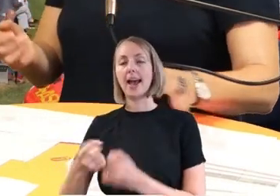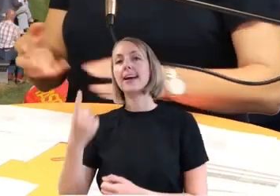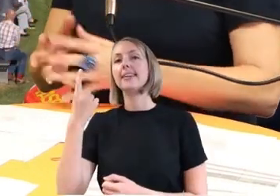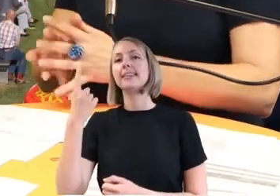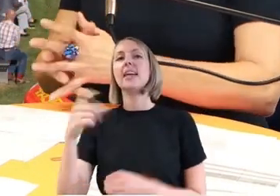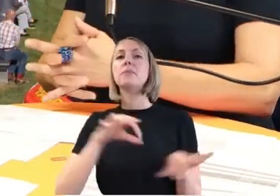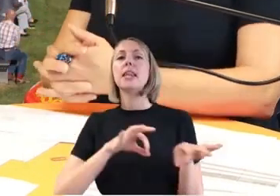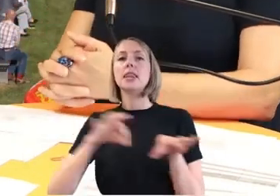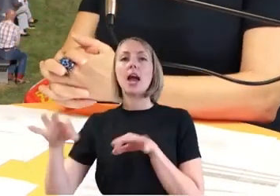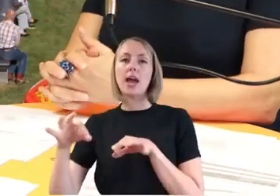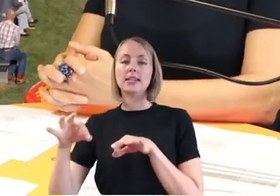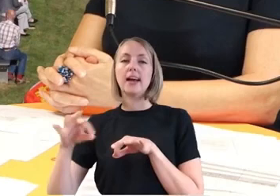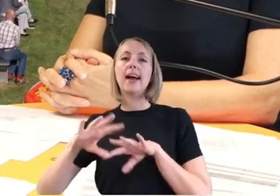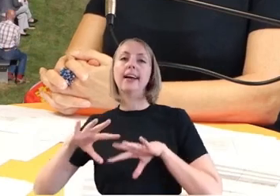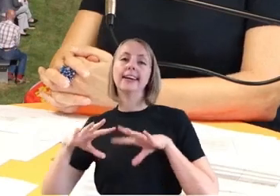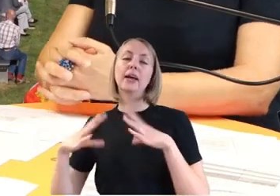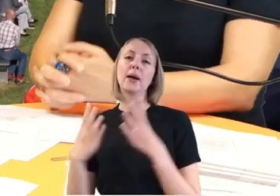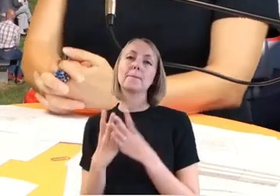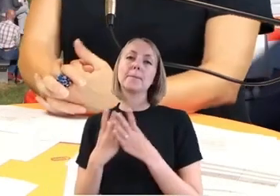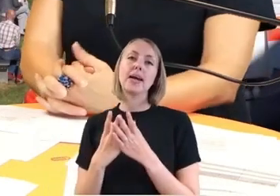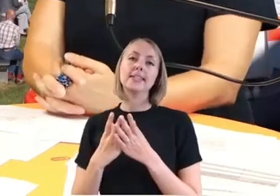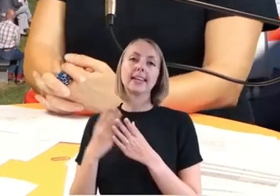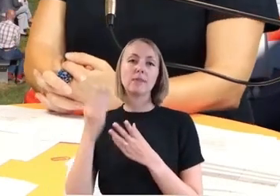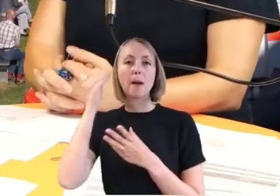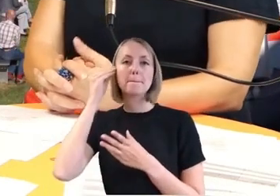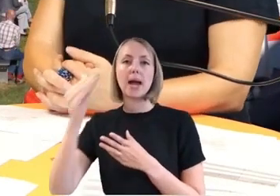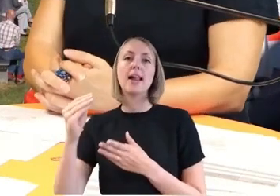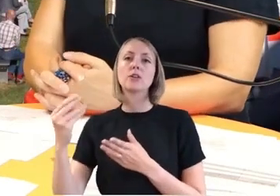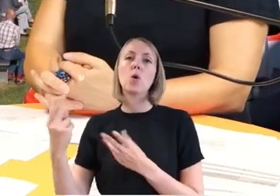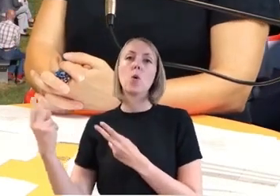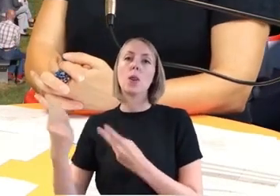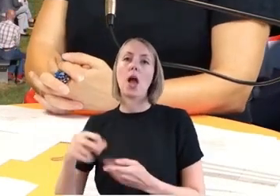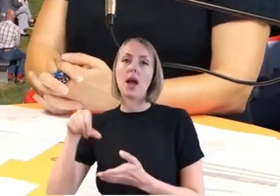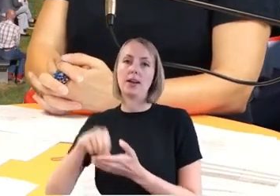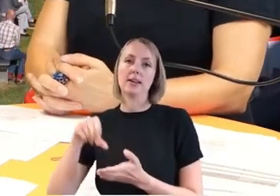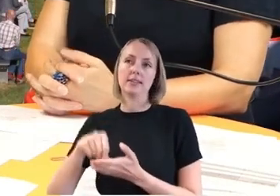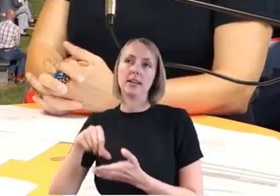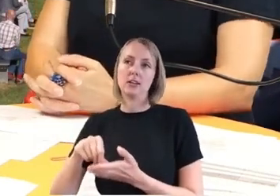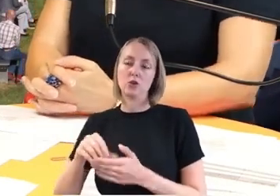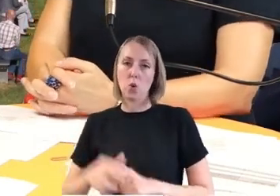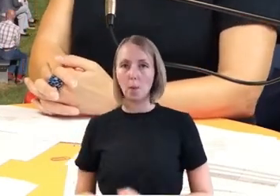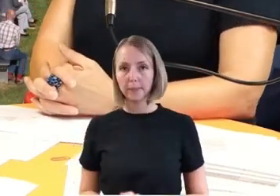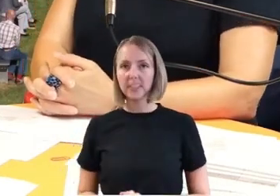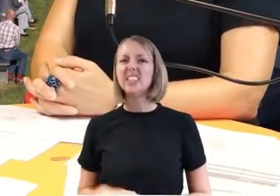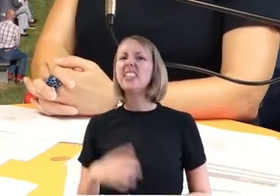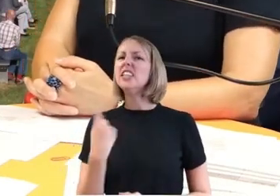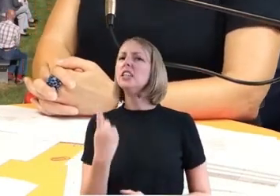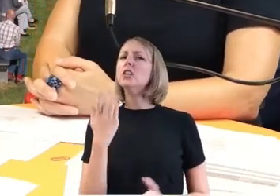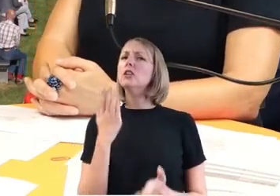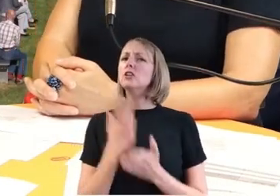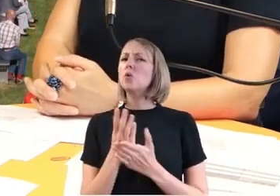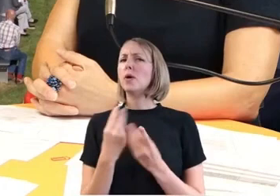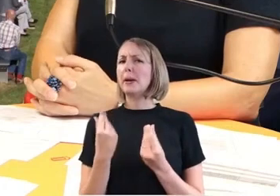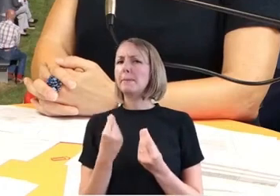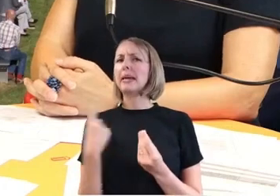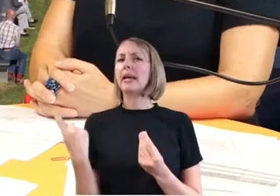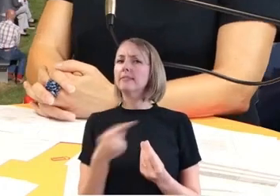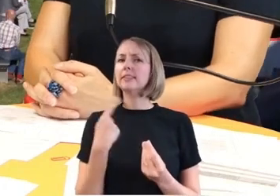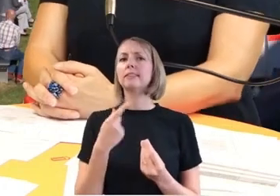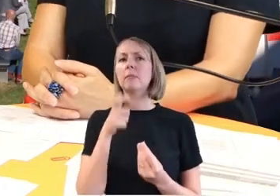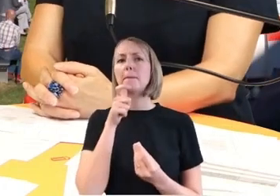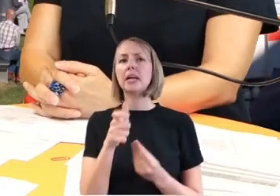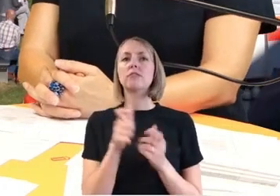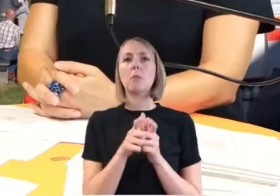lagezentrum von bund und ländern wir haben das ja bei einigen kollegen schon gemerkt es gibt also bei uns immer teilweise sehr lange begriffe